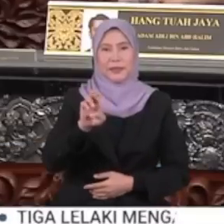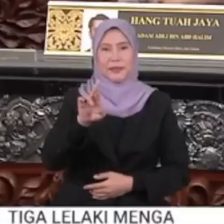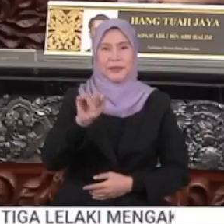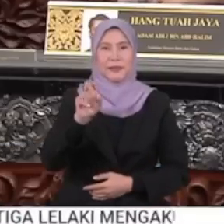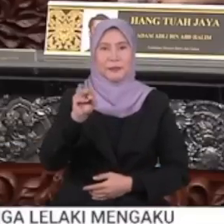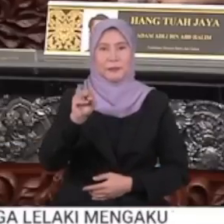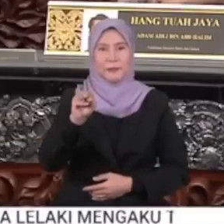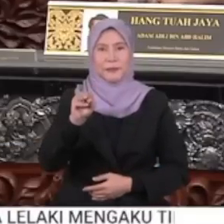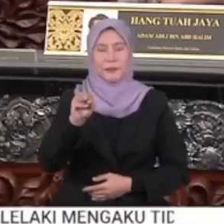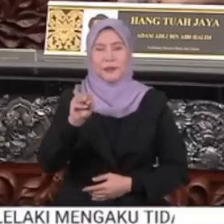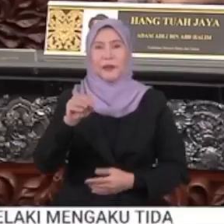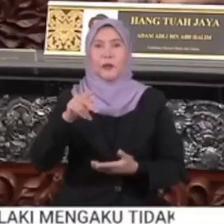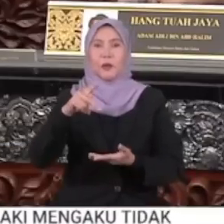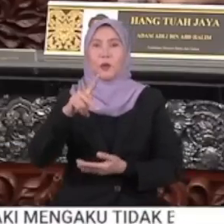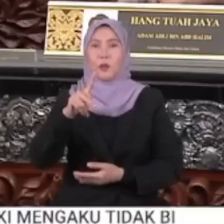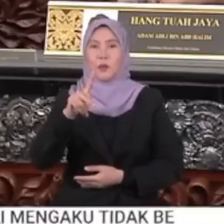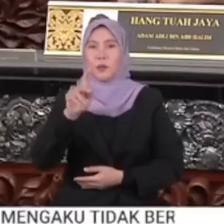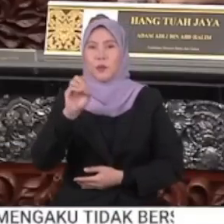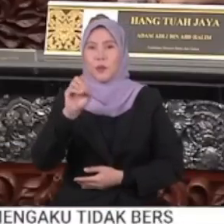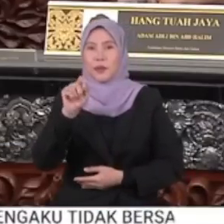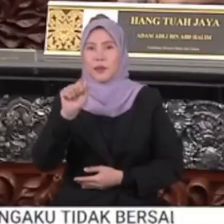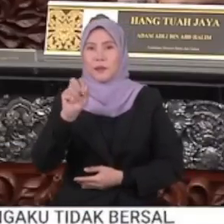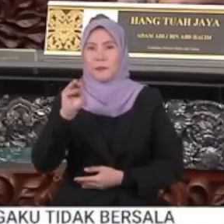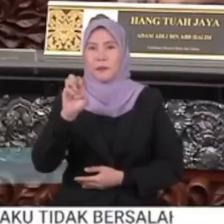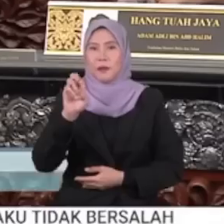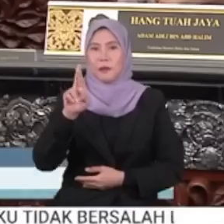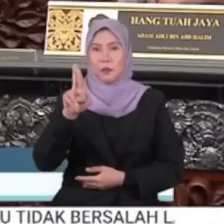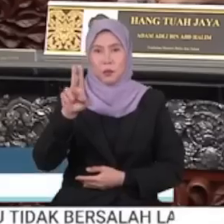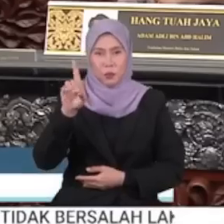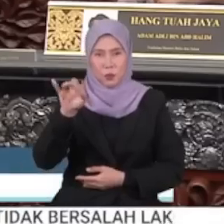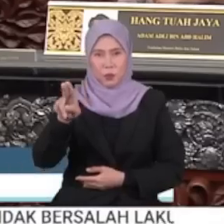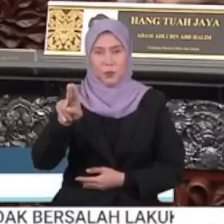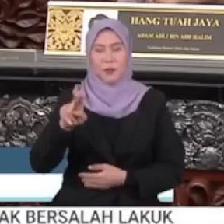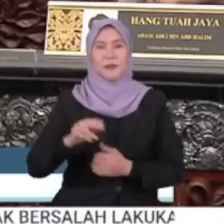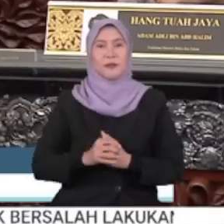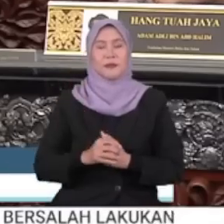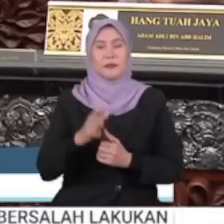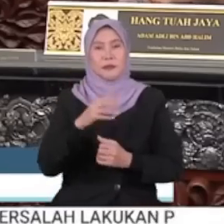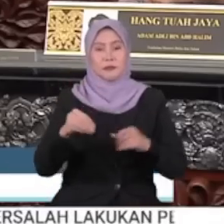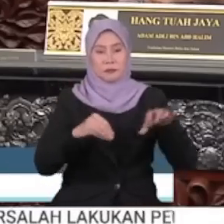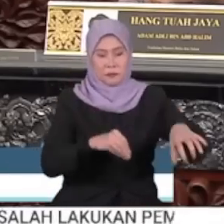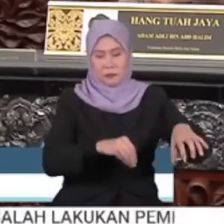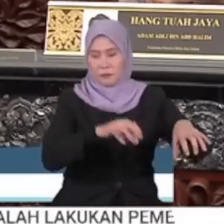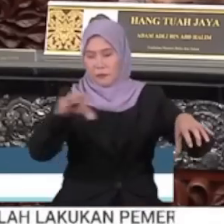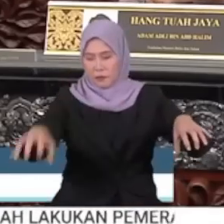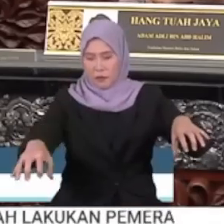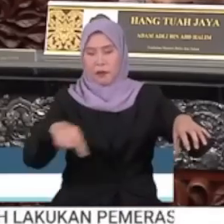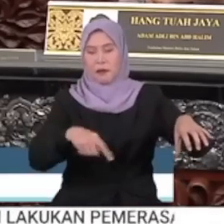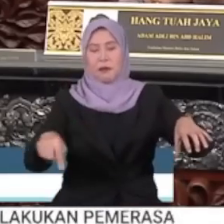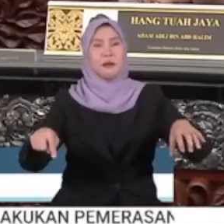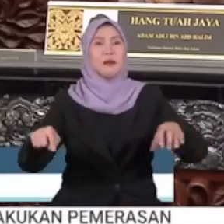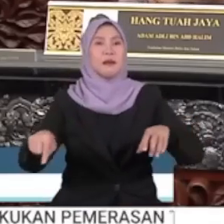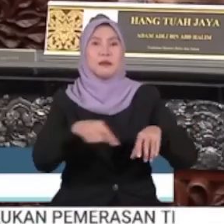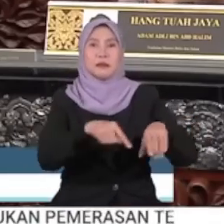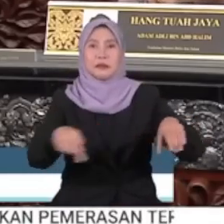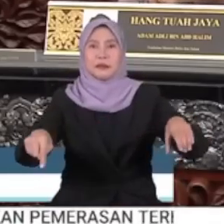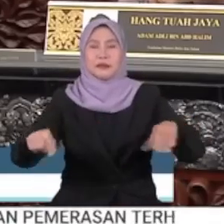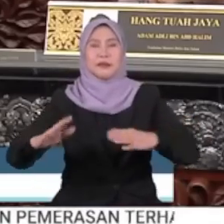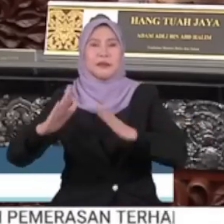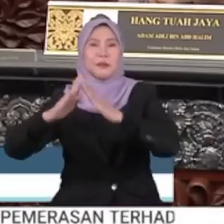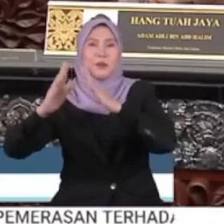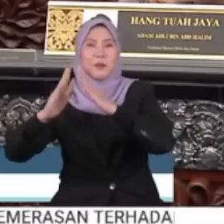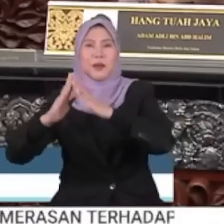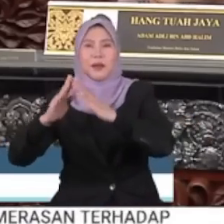Marudu. Kedua, menaik taraf jalan pelancongan dari gravel ke konkrit ke perumahan